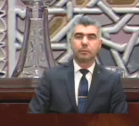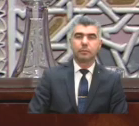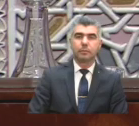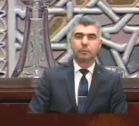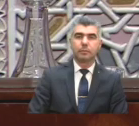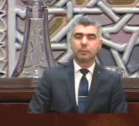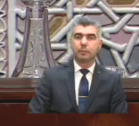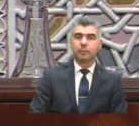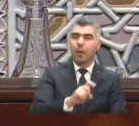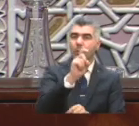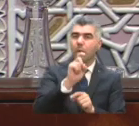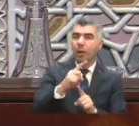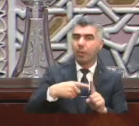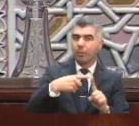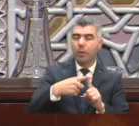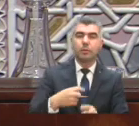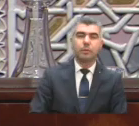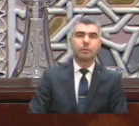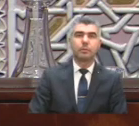تفضل سيد نائب.